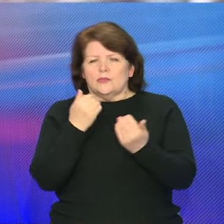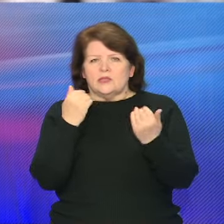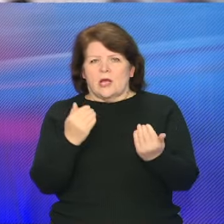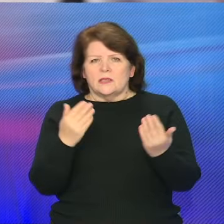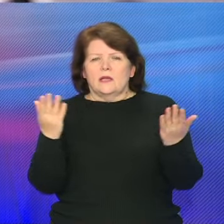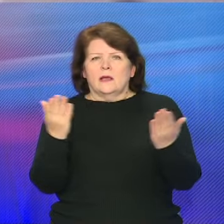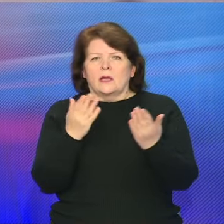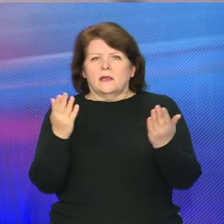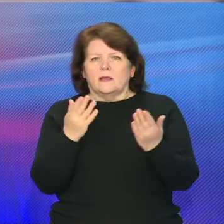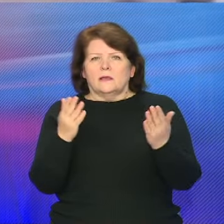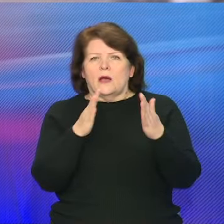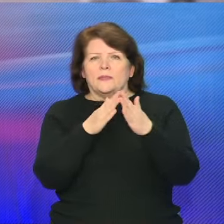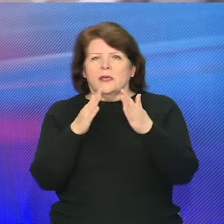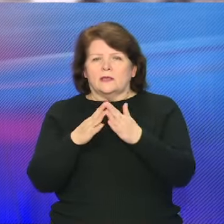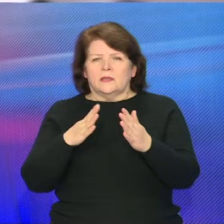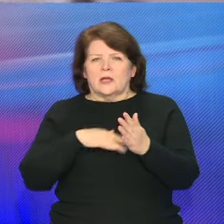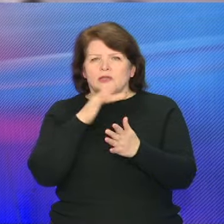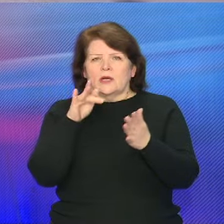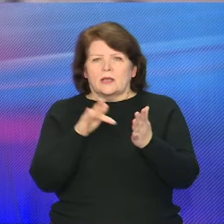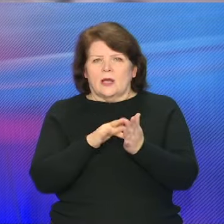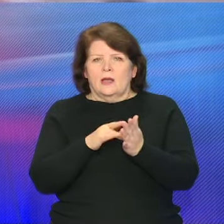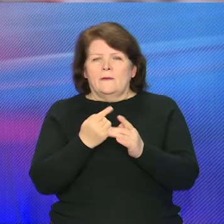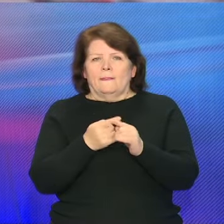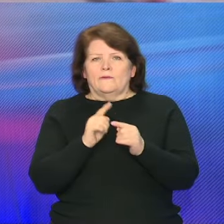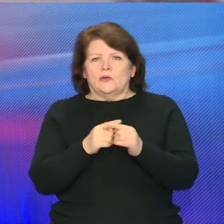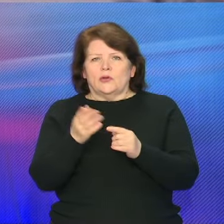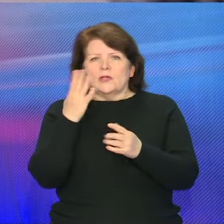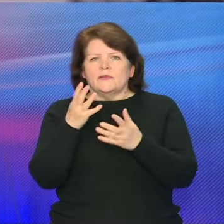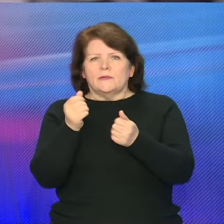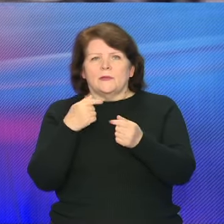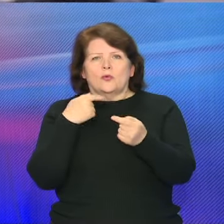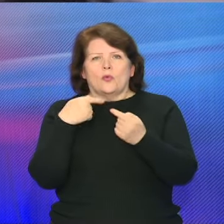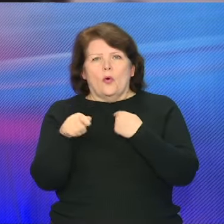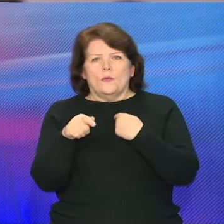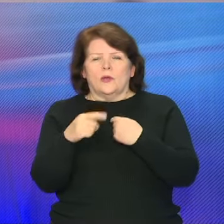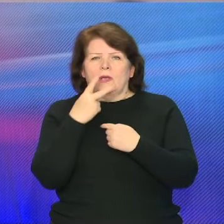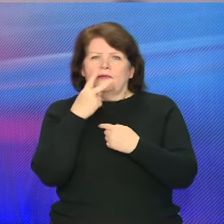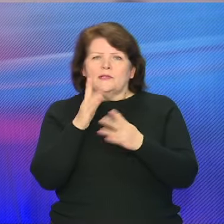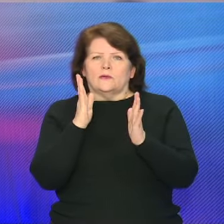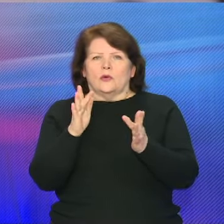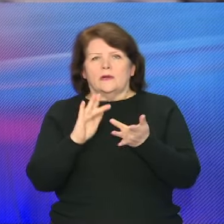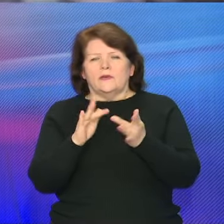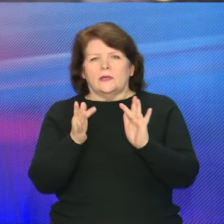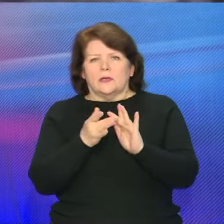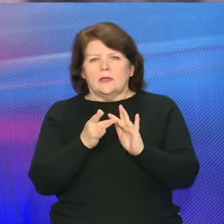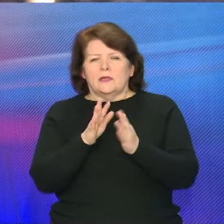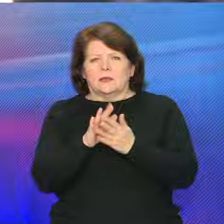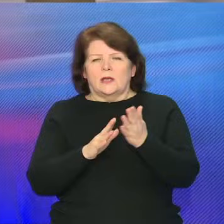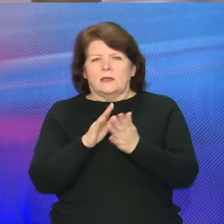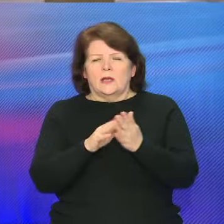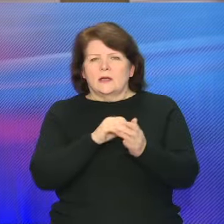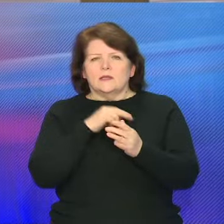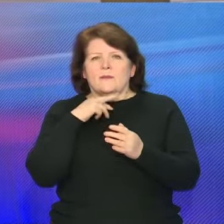какие-то объекты, наши города, которые я раньше воспринимал по-другому или там видел в интернете и так далее, сам